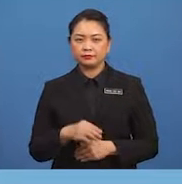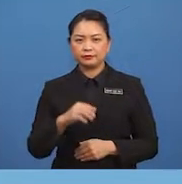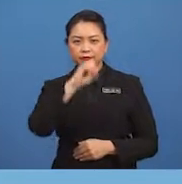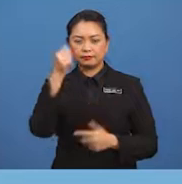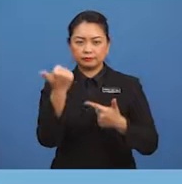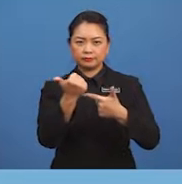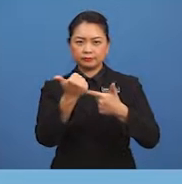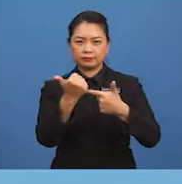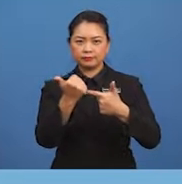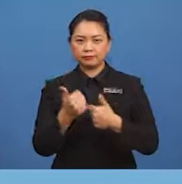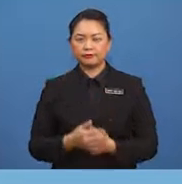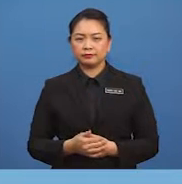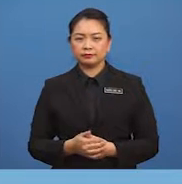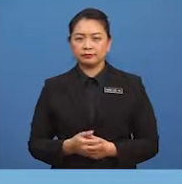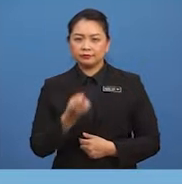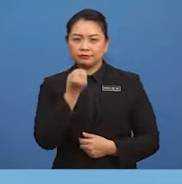Soalan yang kedua.